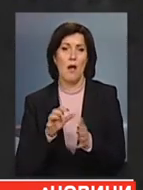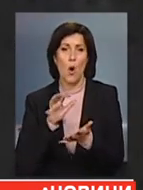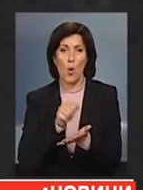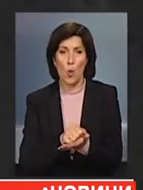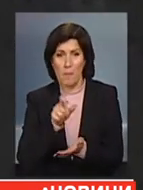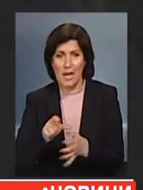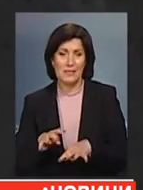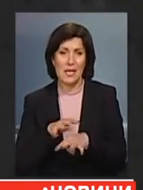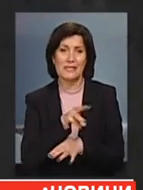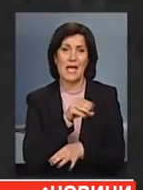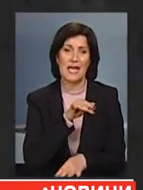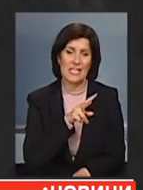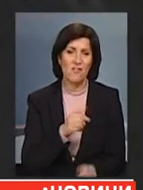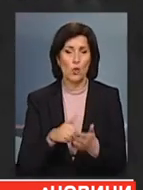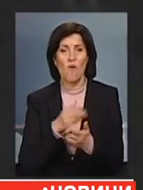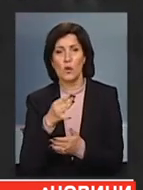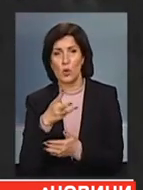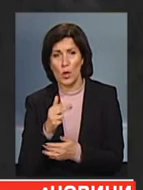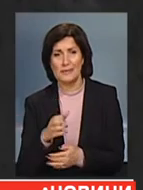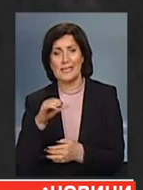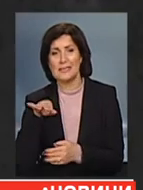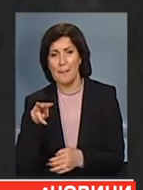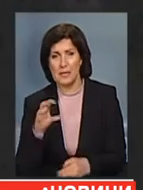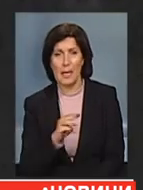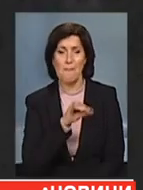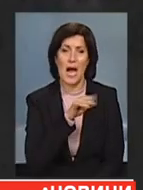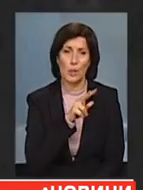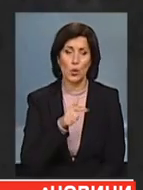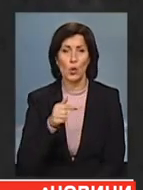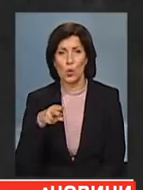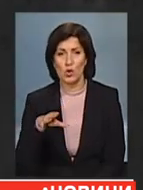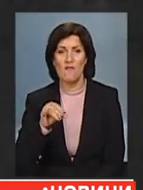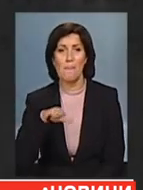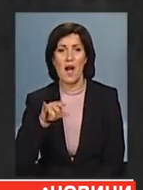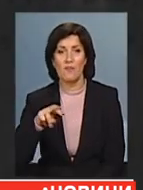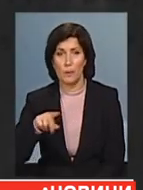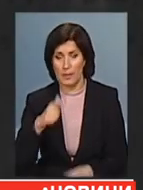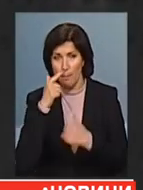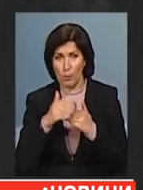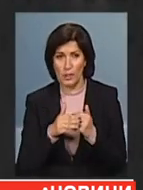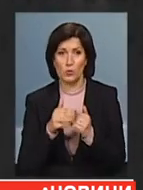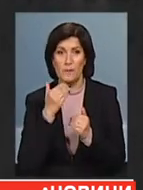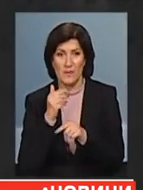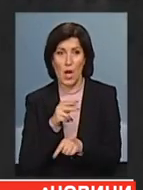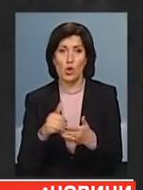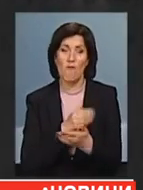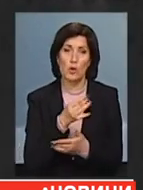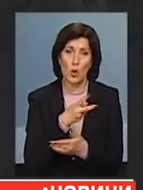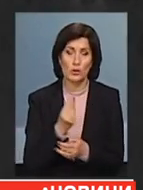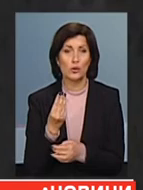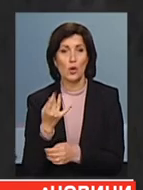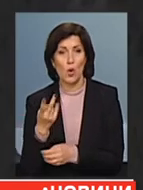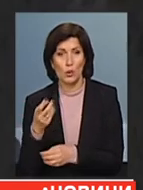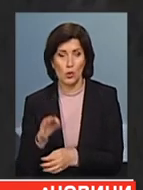Талаківку, Новотроїцьке, Широкине, Степне, Мар'їнку, Гнутове і Павлопіль. Поблизу останнього, а також Новотроїцького та